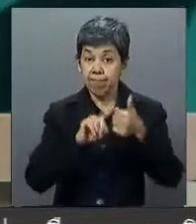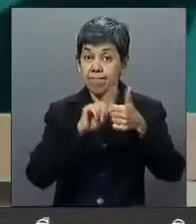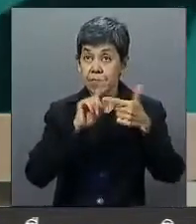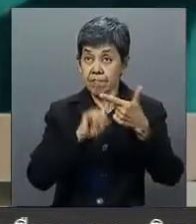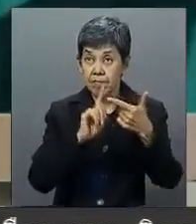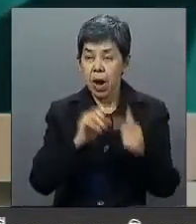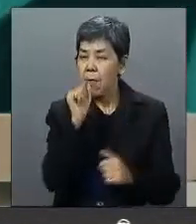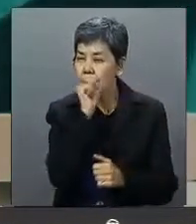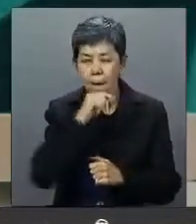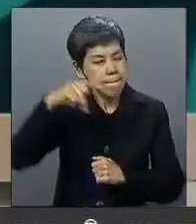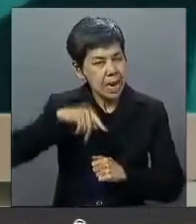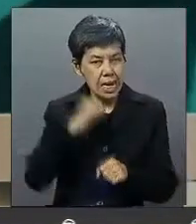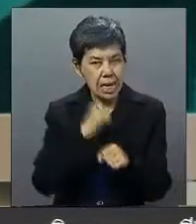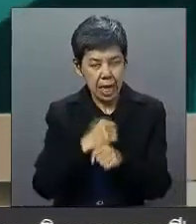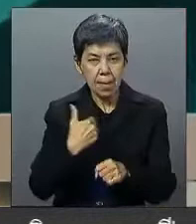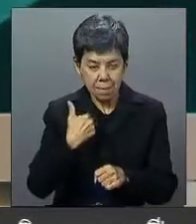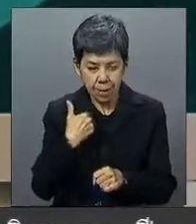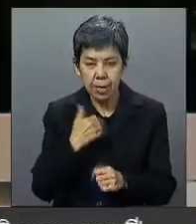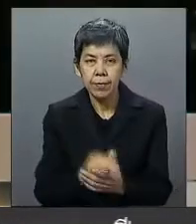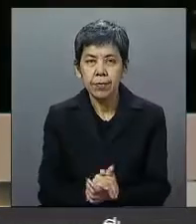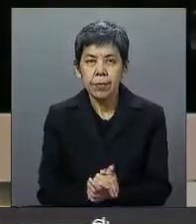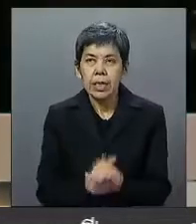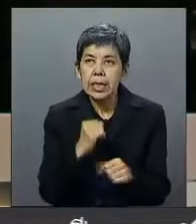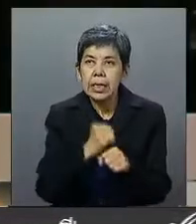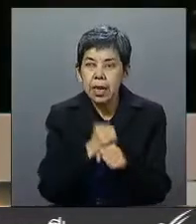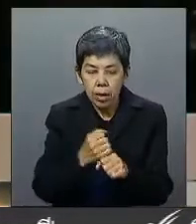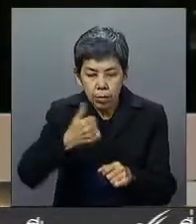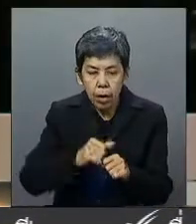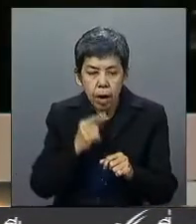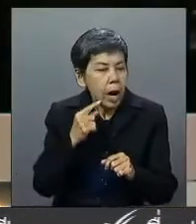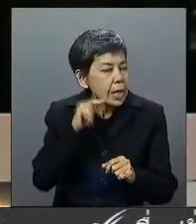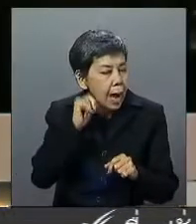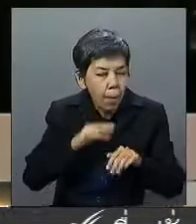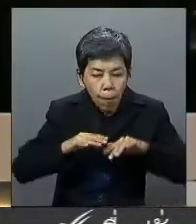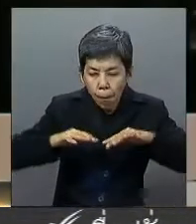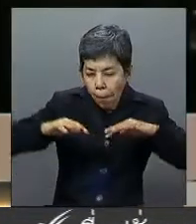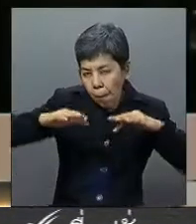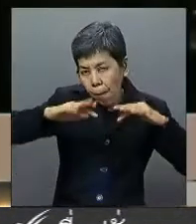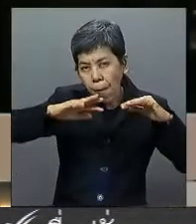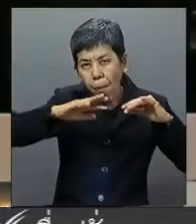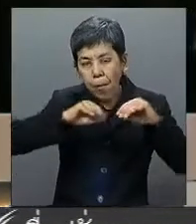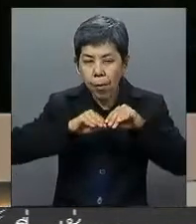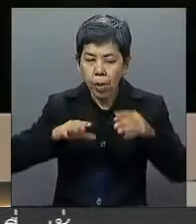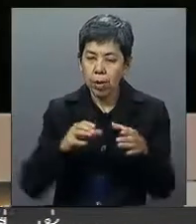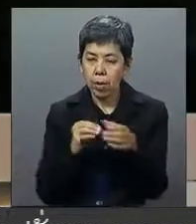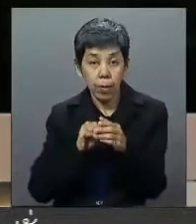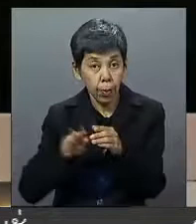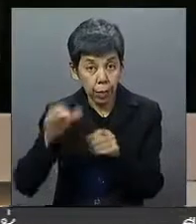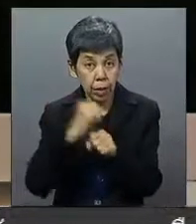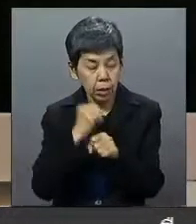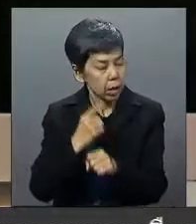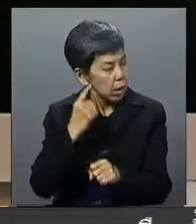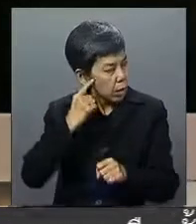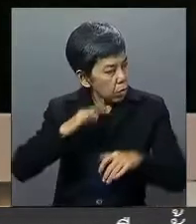โฟนชนิดพิเศษที่เรียกว่าไฮโดรโฟนที่จะจับคลื่นเสียงใต้น้ำก่อนที่จะขยายออกสู่ลำโพงทำให้ได้เสียงด